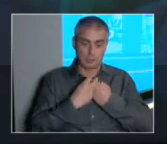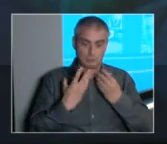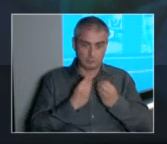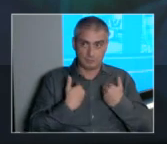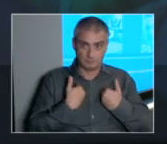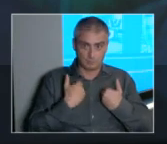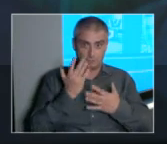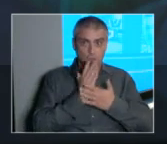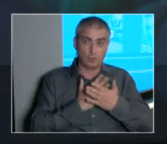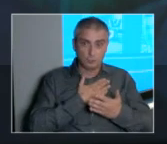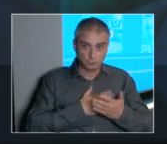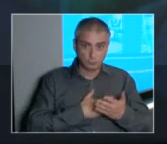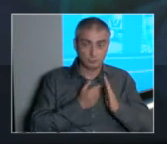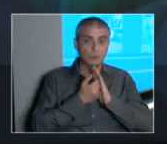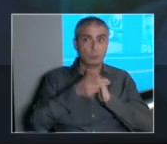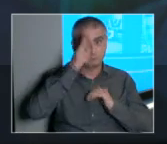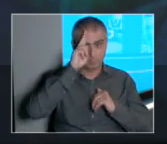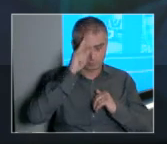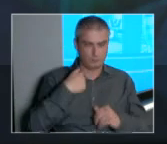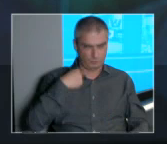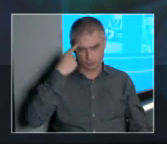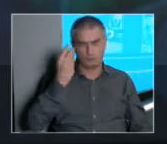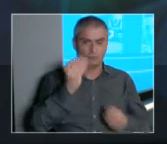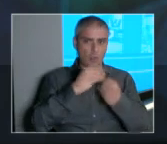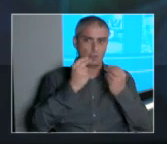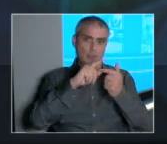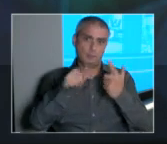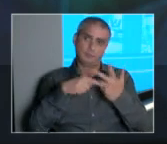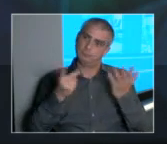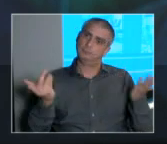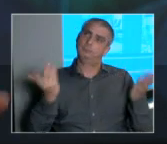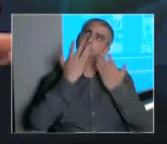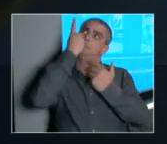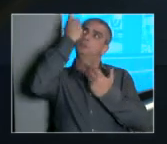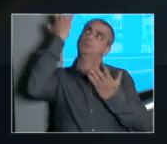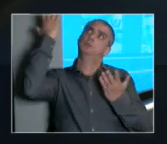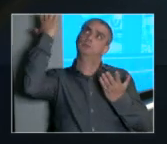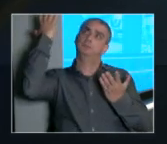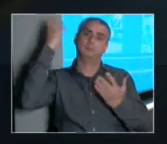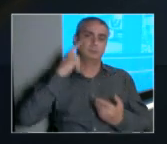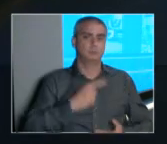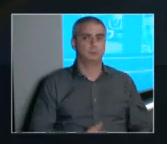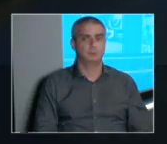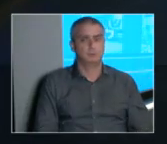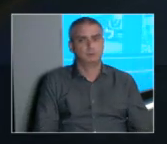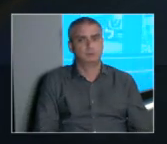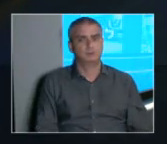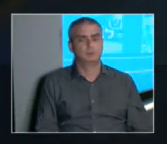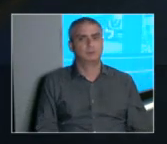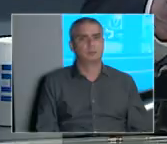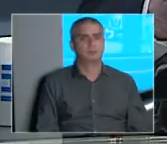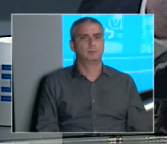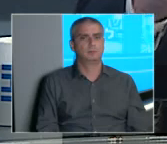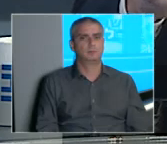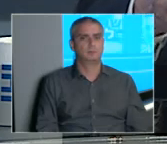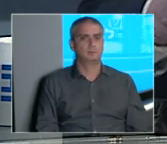אלינו, ויהיו כאלה שרוצים חוץ מהליכוד, ואני מניח שיהיה עוד אחרים, בעזרת השם. אוקיי, שנייה, רגע, רגע. אני חייב לשאול את השאלה הזו.